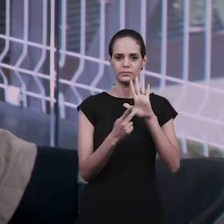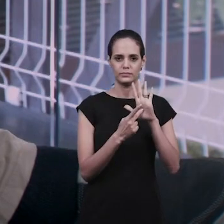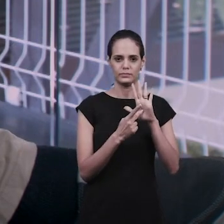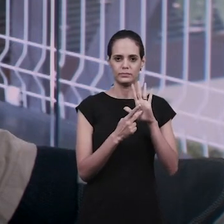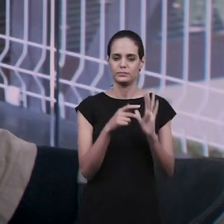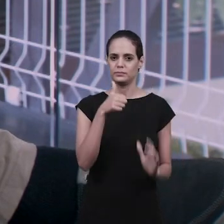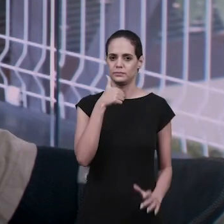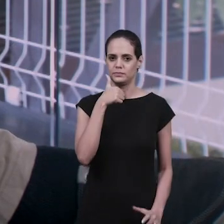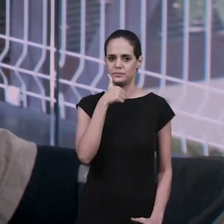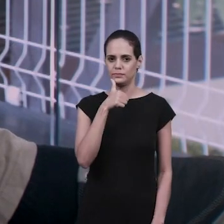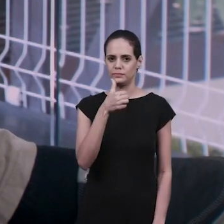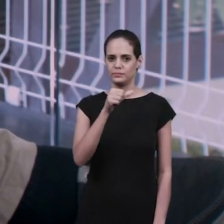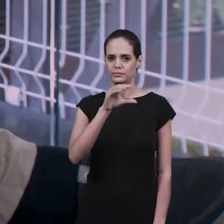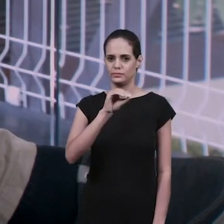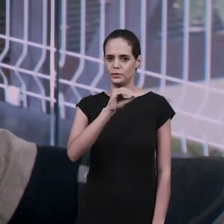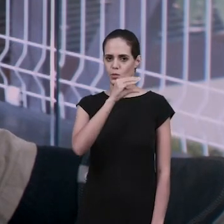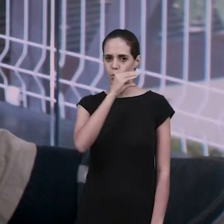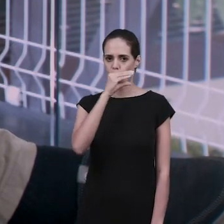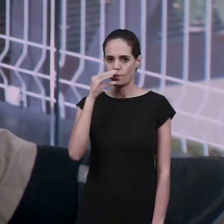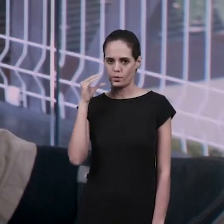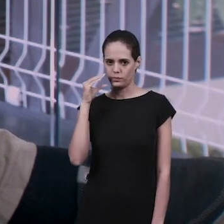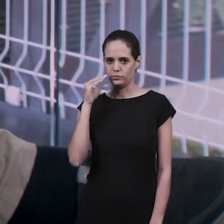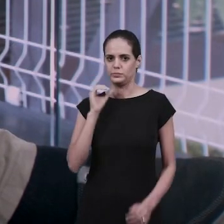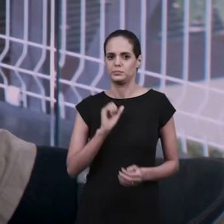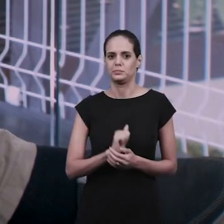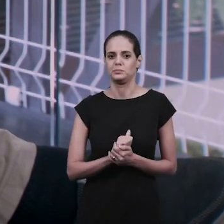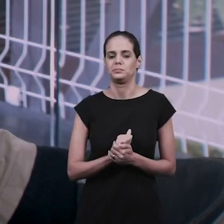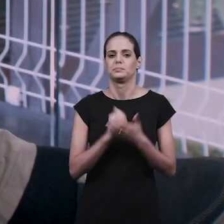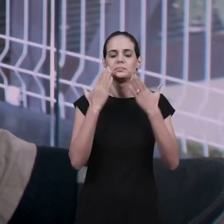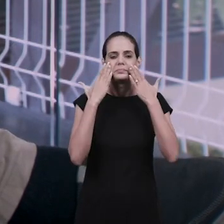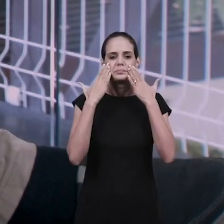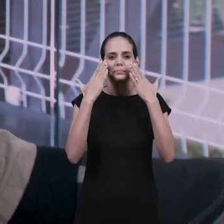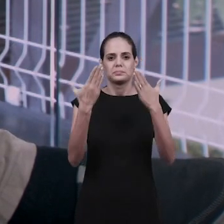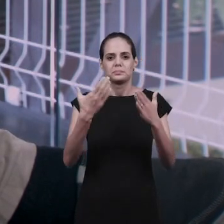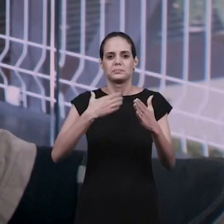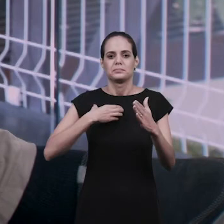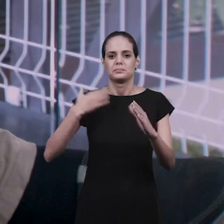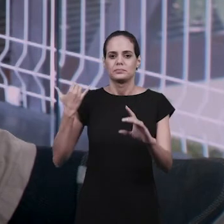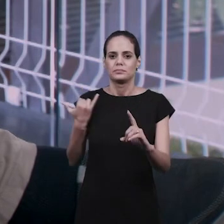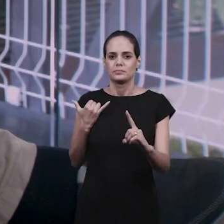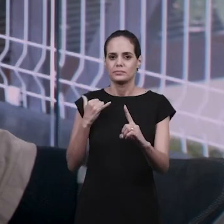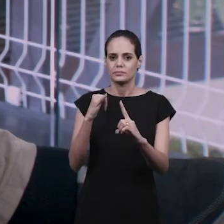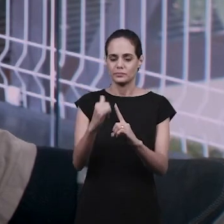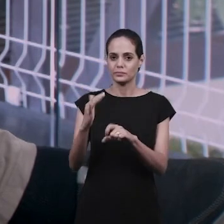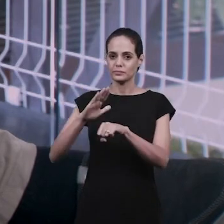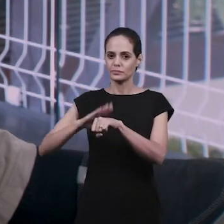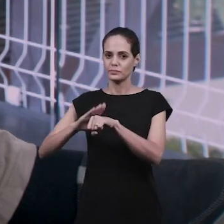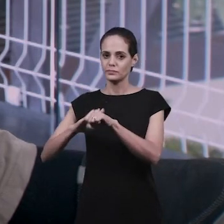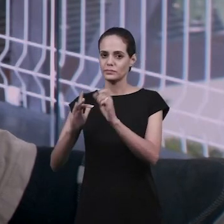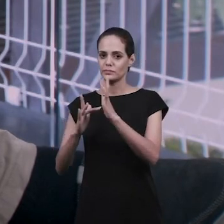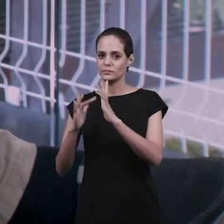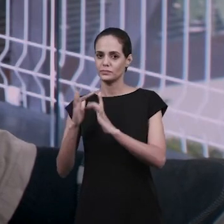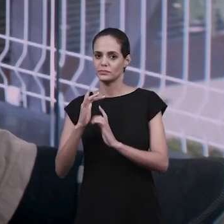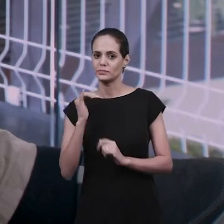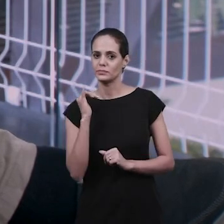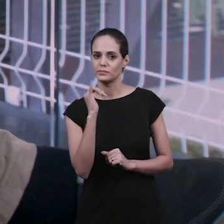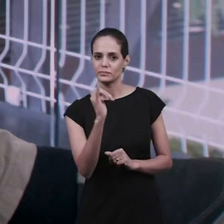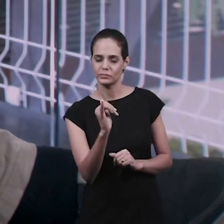parabole connue comme des 10 vierges, nous avons présenté le sens prophétique de cette histoire racontée par le Seigneur Jésus